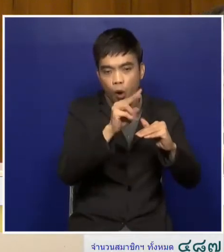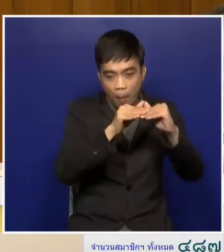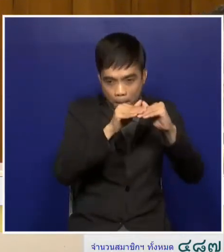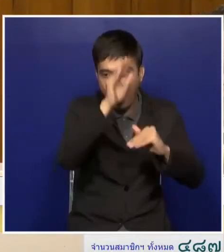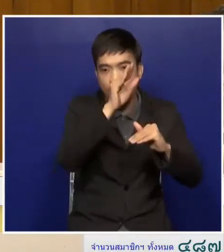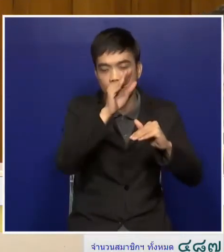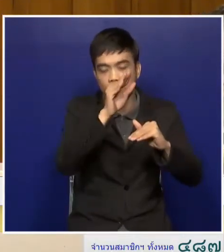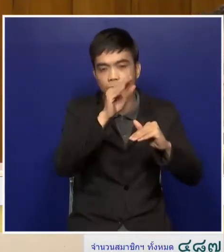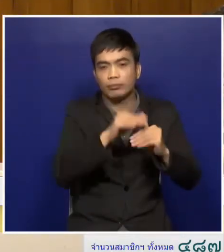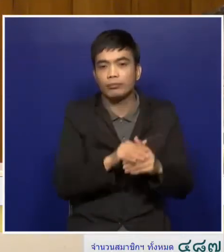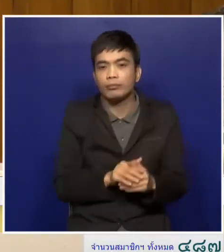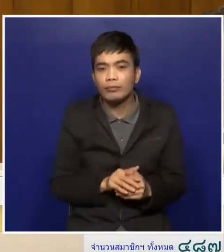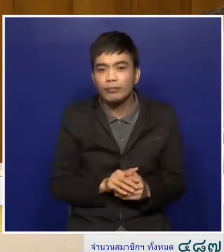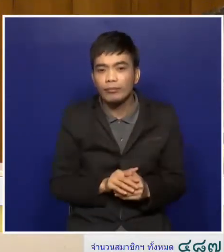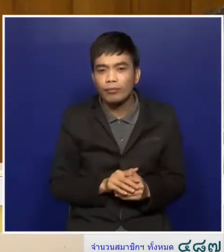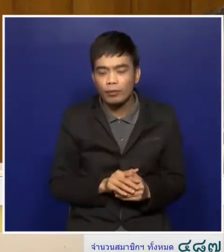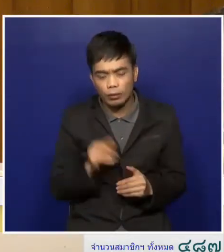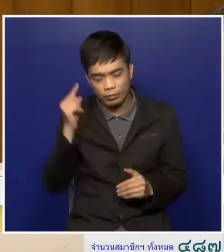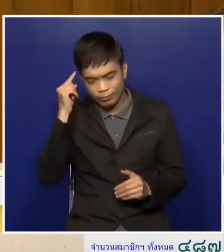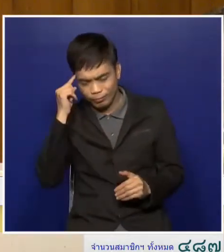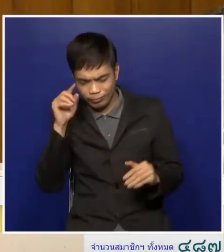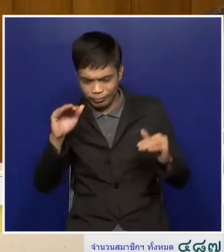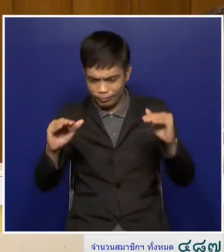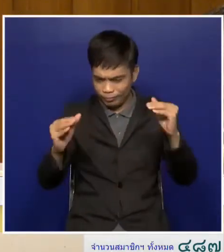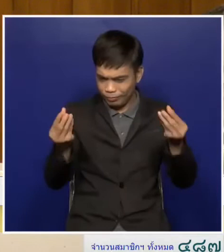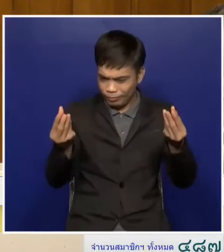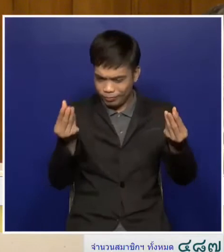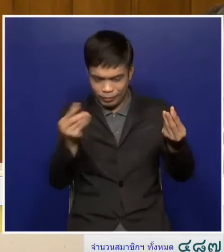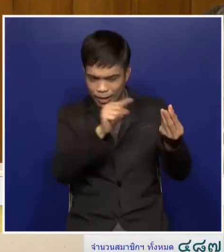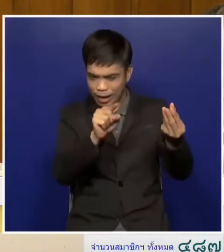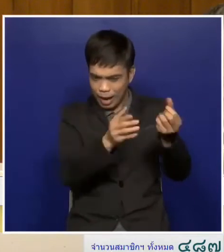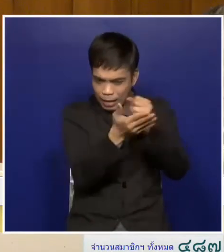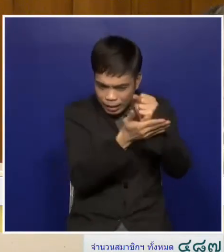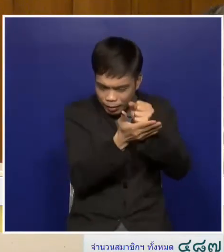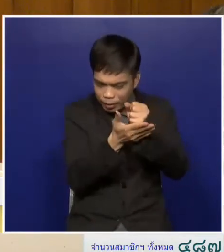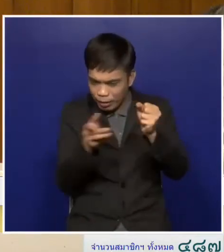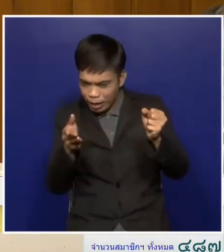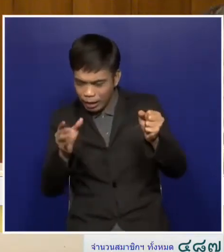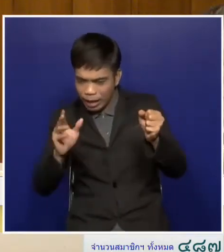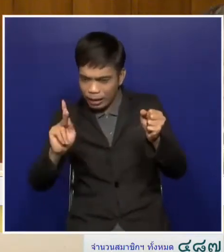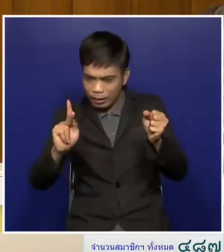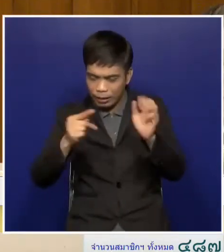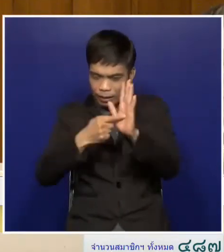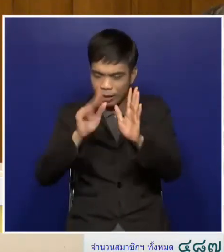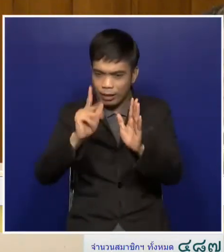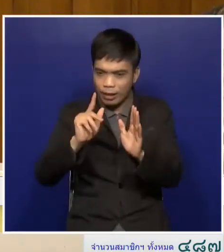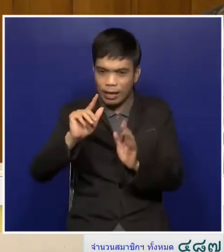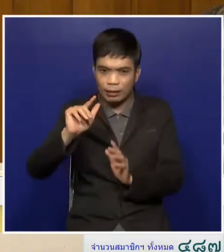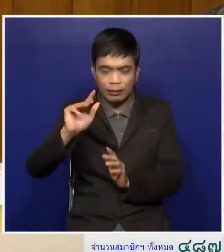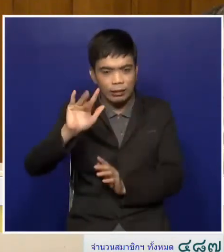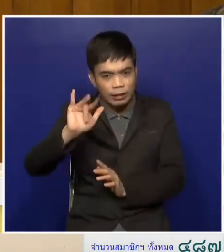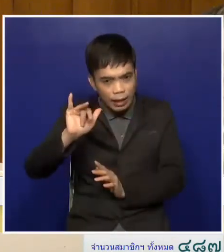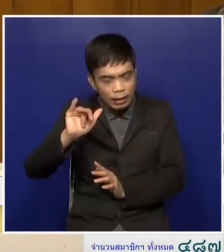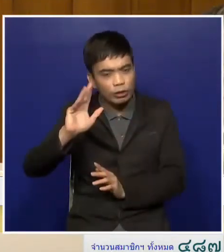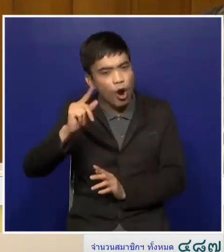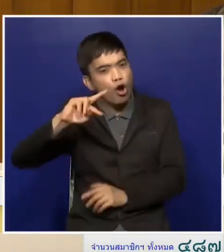นั้น เวลาคนพูดกักจะงงกอยู่ว่ามันอ่ไหนคญาเสรติดอ่างไหนกันชา อางไหนกันชงจร ๆ ถามีหักแ่จง ๆ ก็